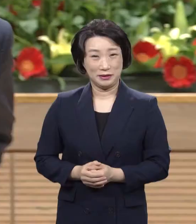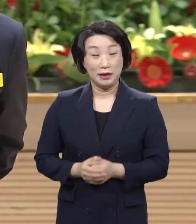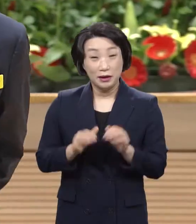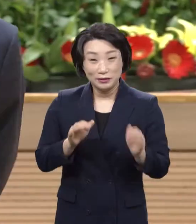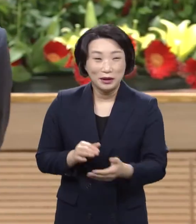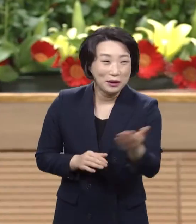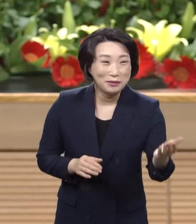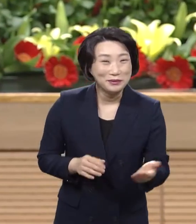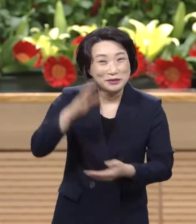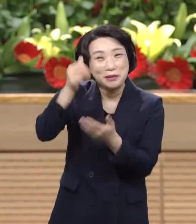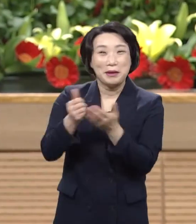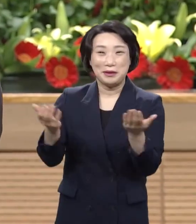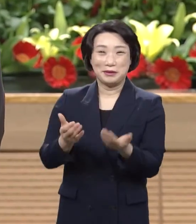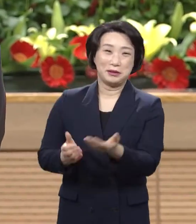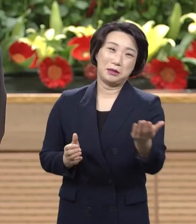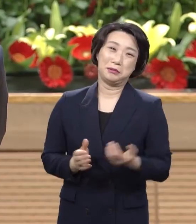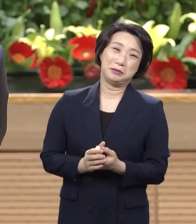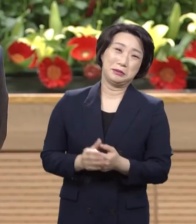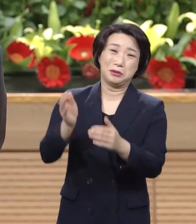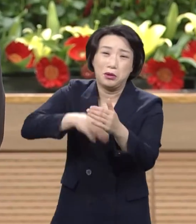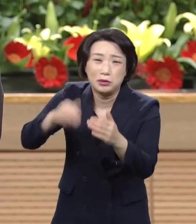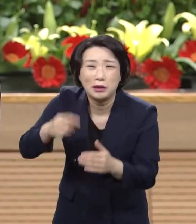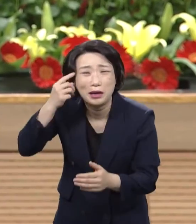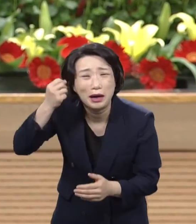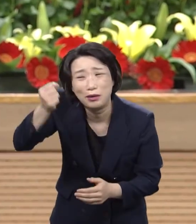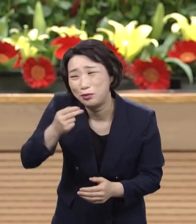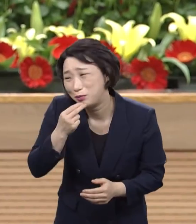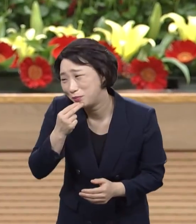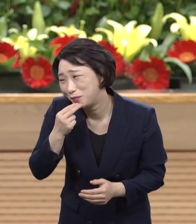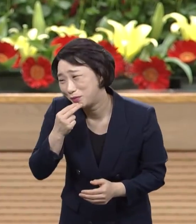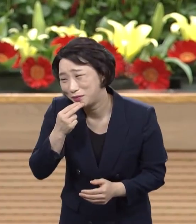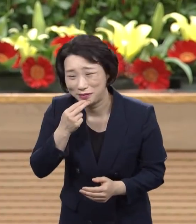근데 왜 성령의 역사를 절대화하지 않는가?